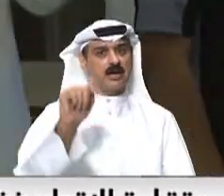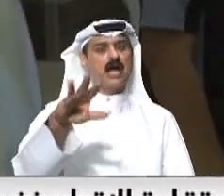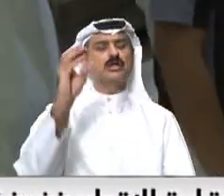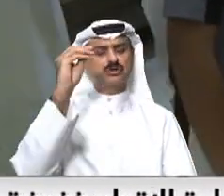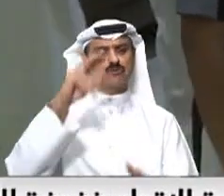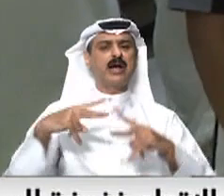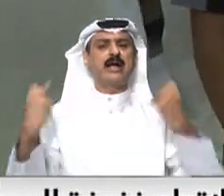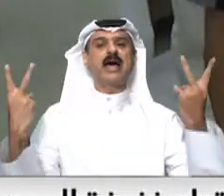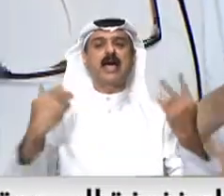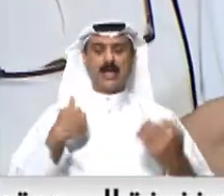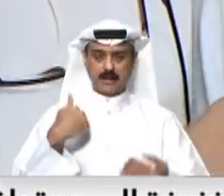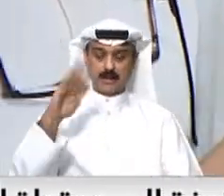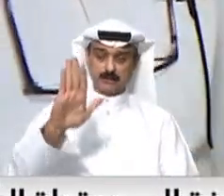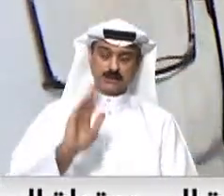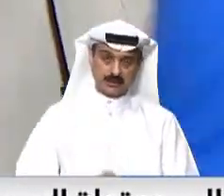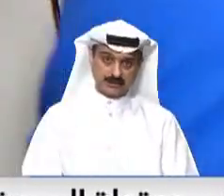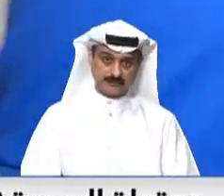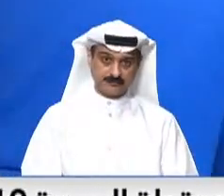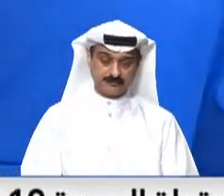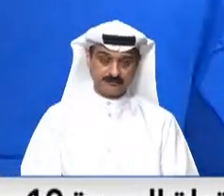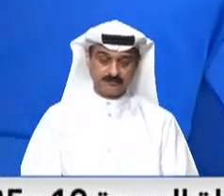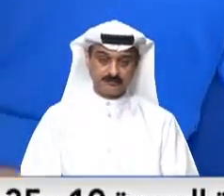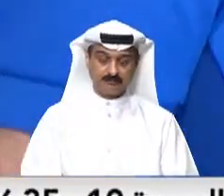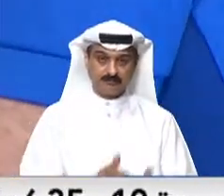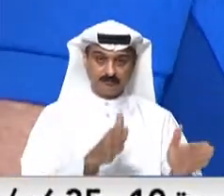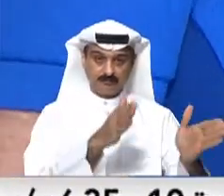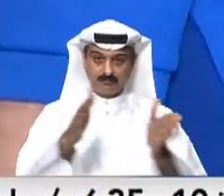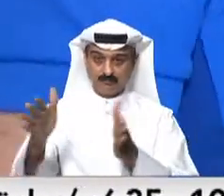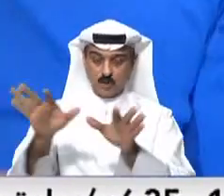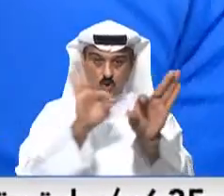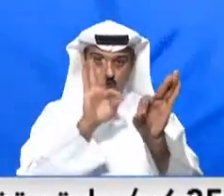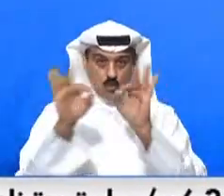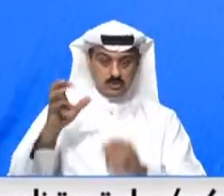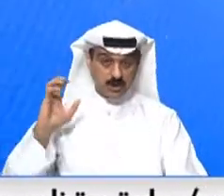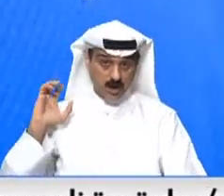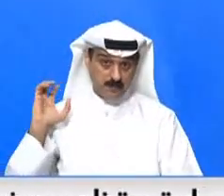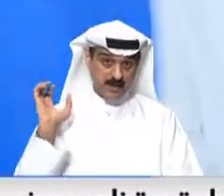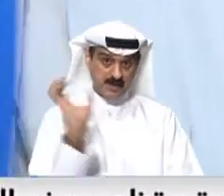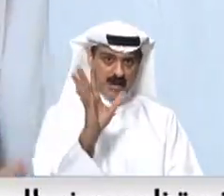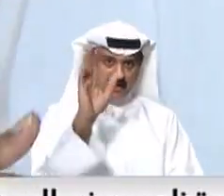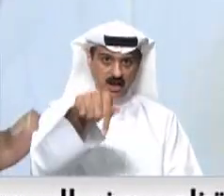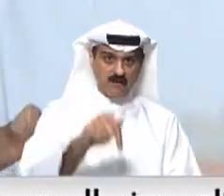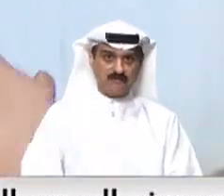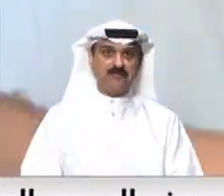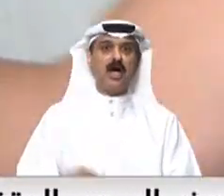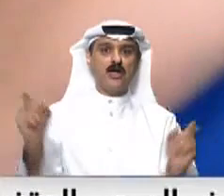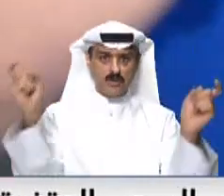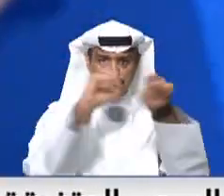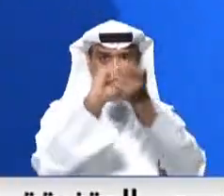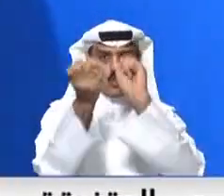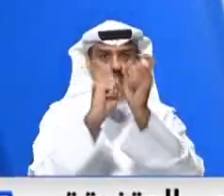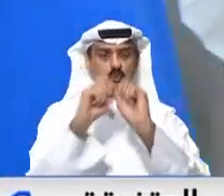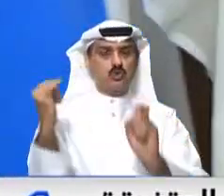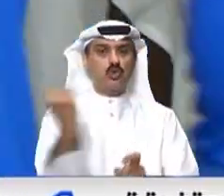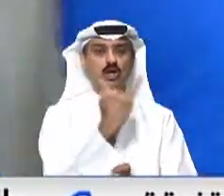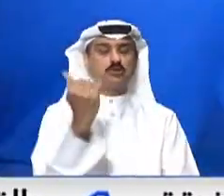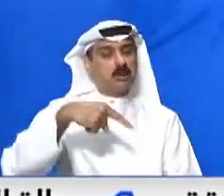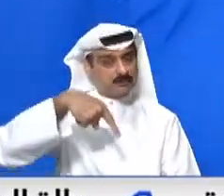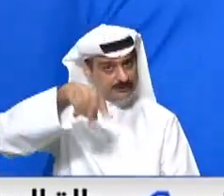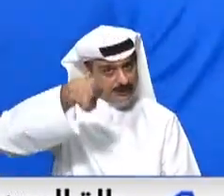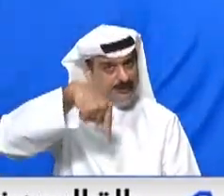كرة اليد راح تعود إن شاء الله. هذا وينتظر منتخب اليد استحقاقات وبطولات هامة في الفترة